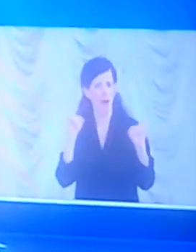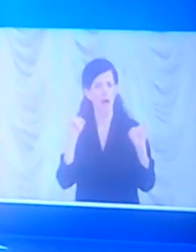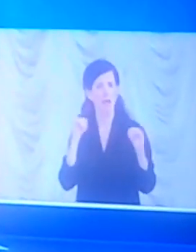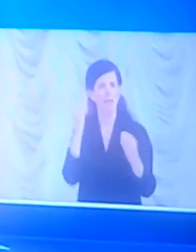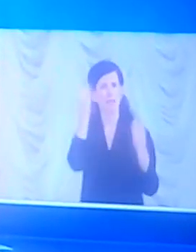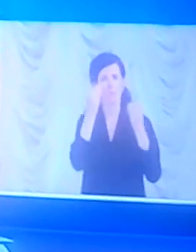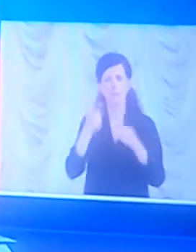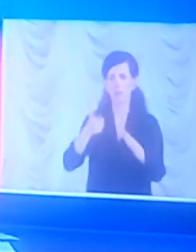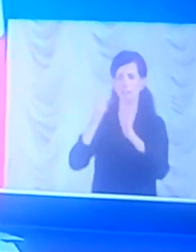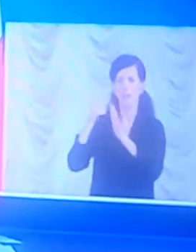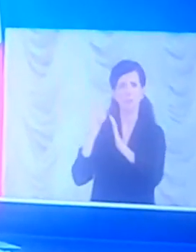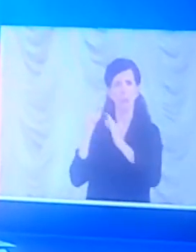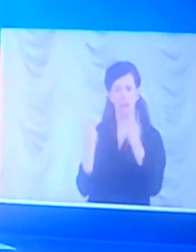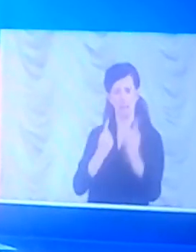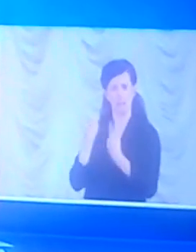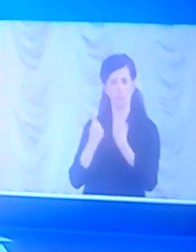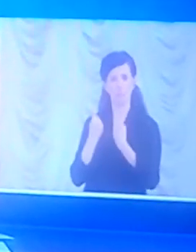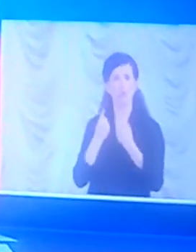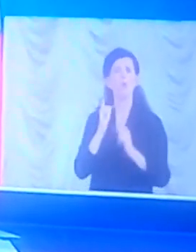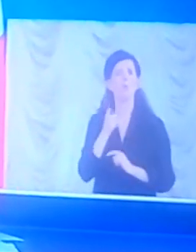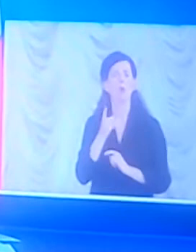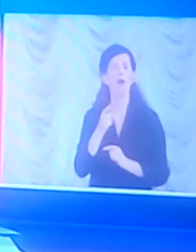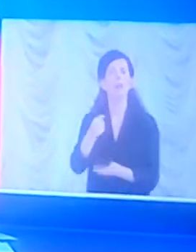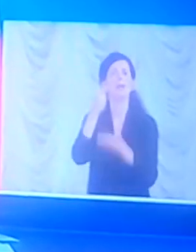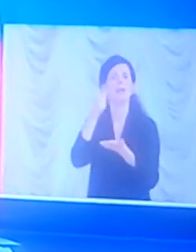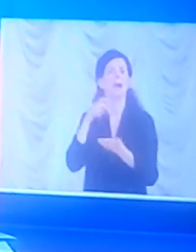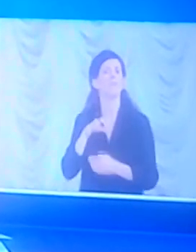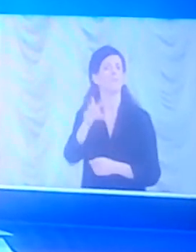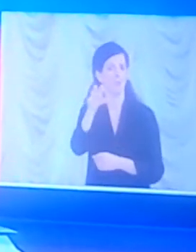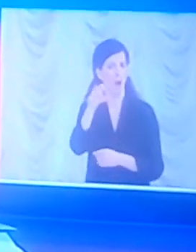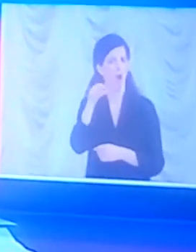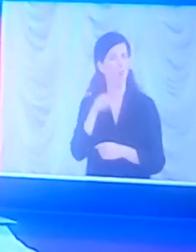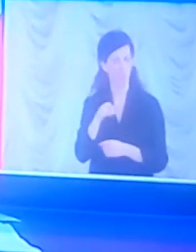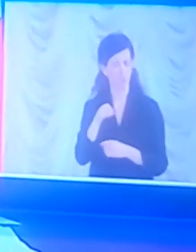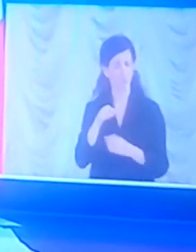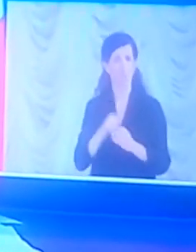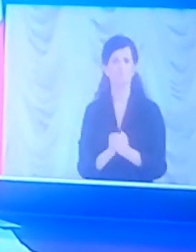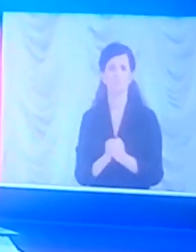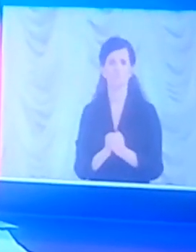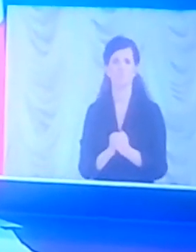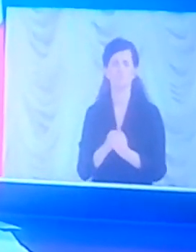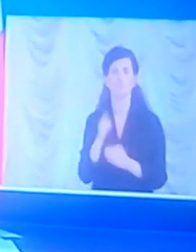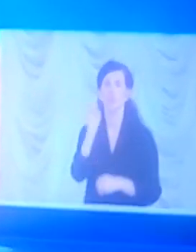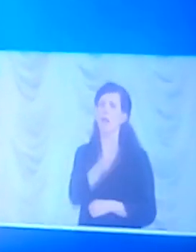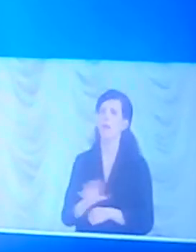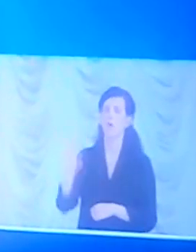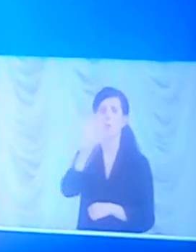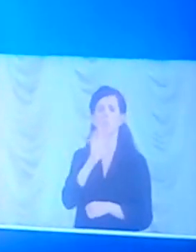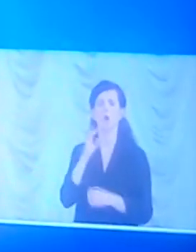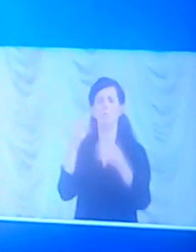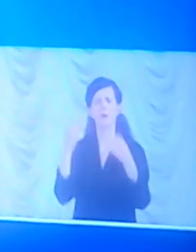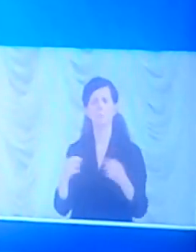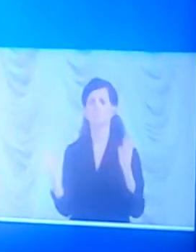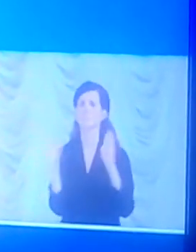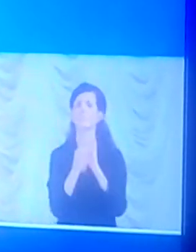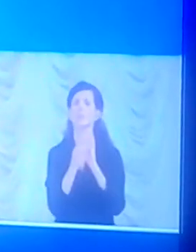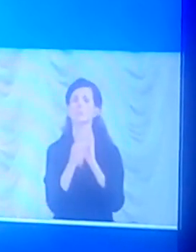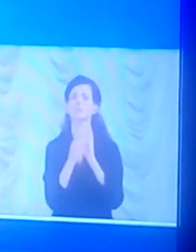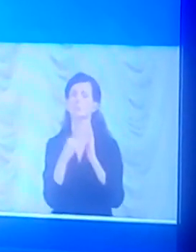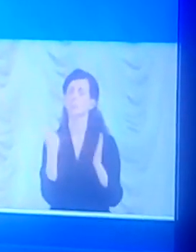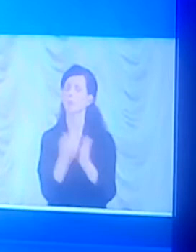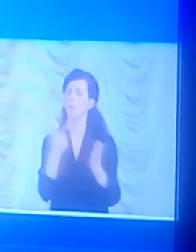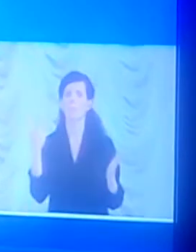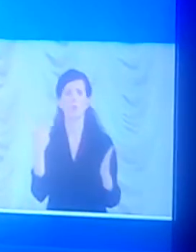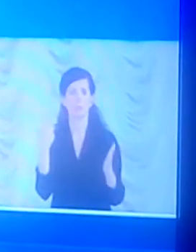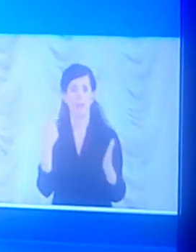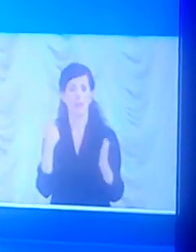qualche settimana fa. Il recovery fund. In Europa è stato affermato un principio molto importante. La reazione